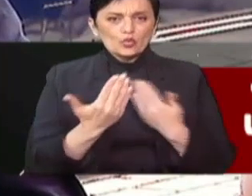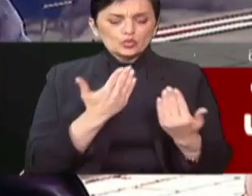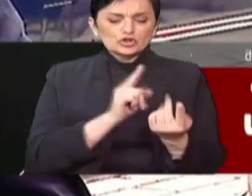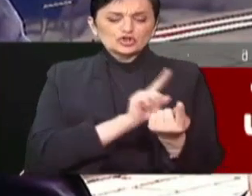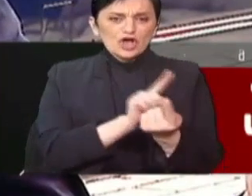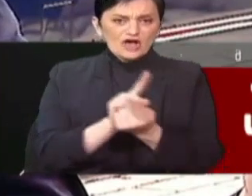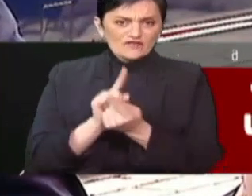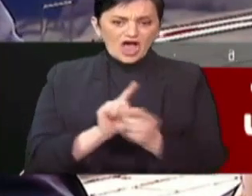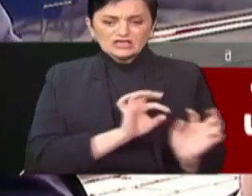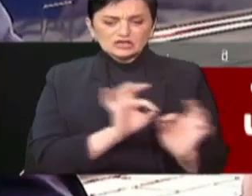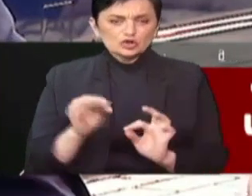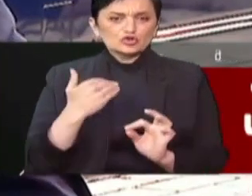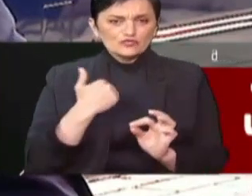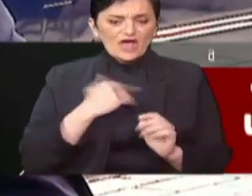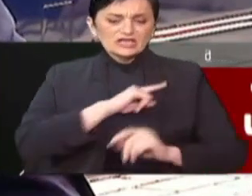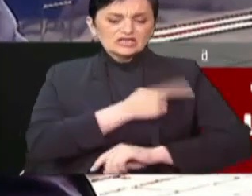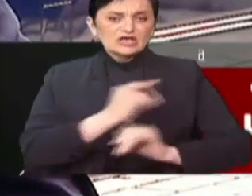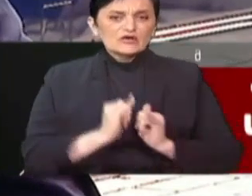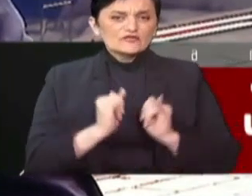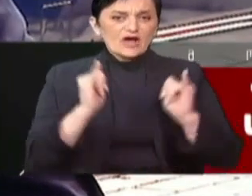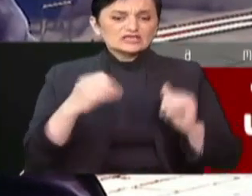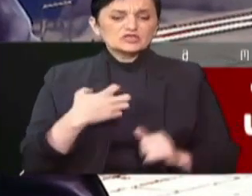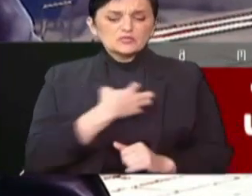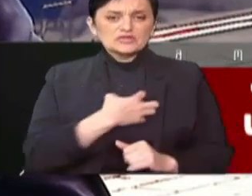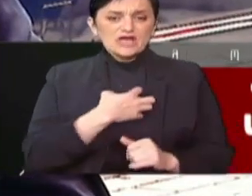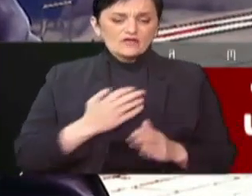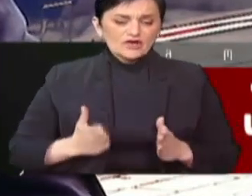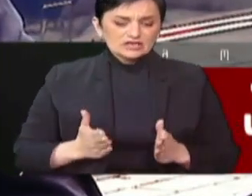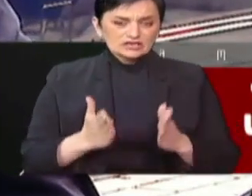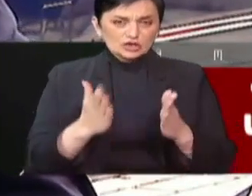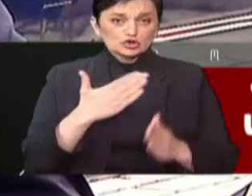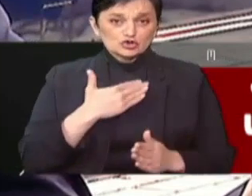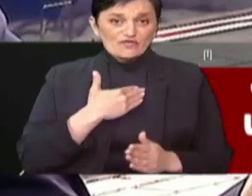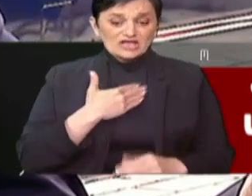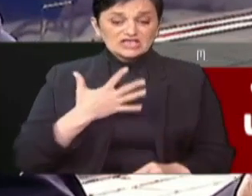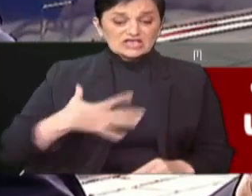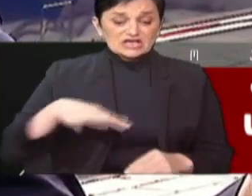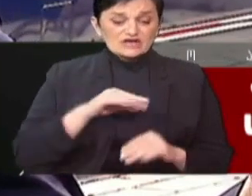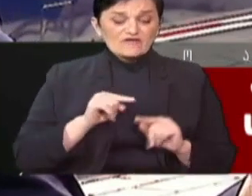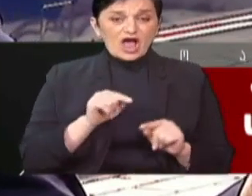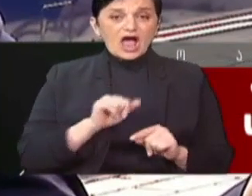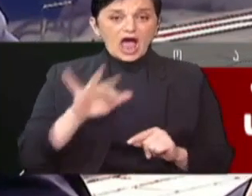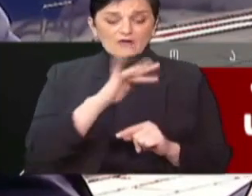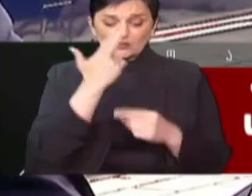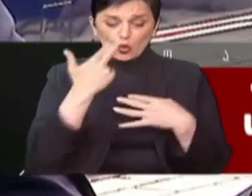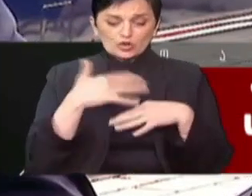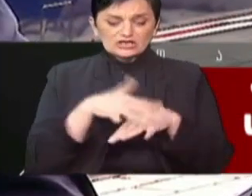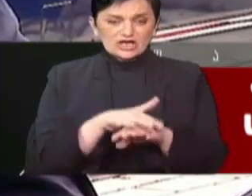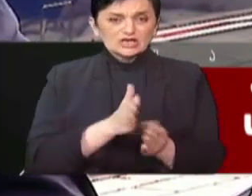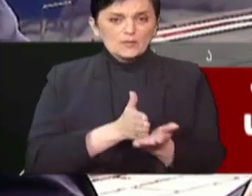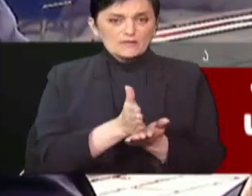შეხვედრებით ჩვენ კიდევ უფრო ვაფარებთ და ვაძლიერებთ იმ მთავარ გზას, რომელზეც შედგა ჩვენი ქვეყანა ევროინტეგრაციის მიმართულებით